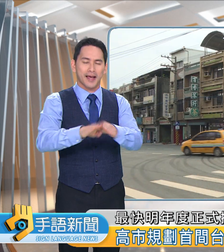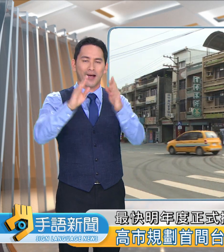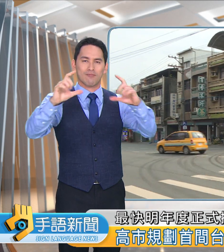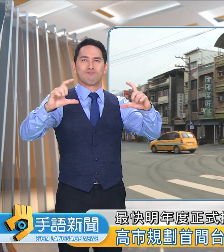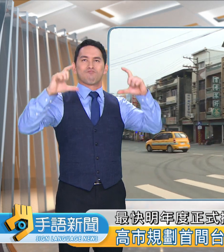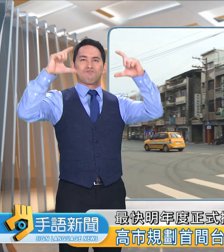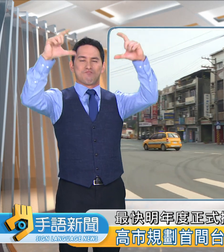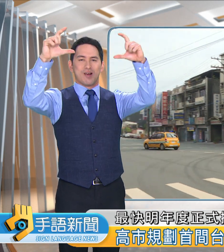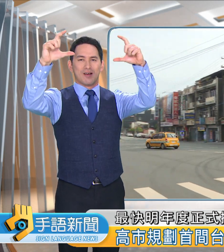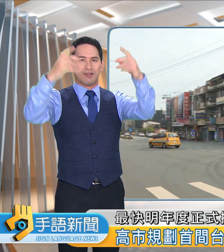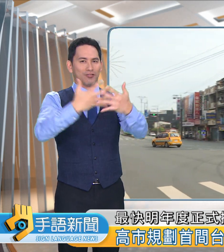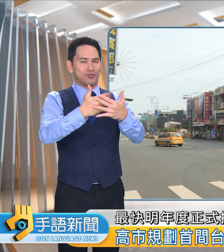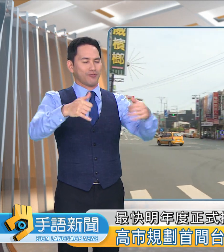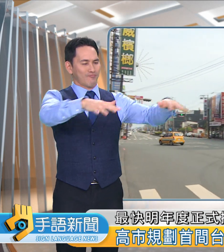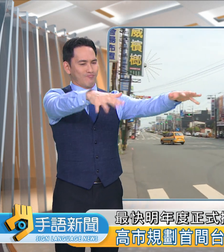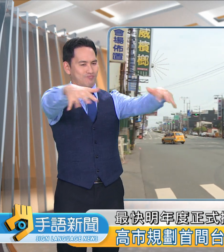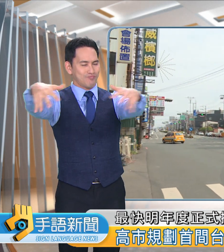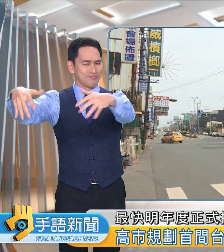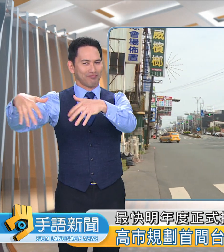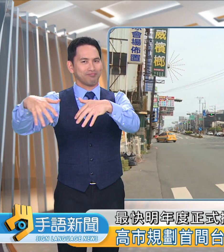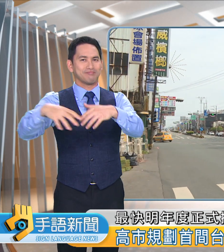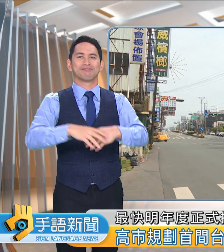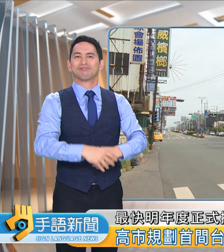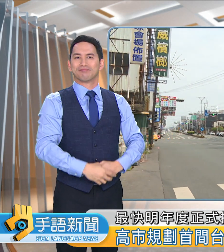年度正式挂牌。